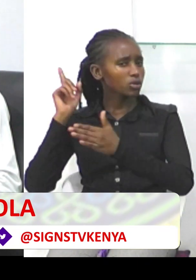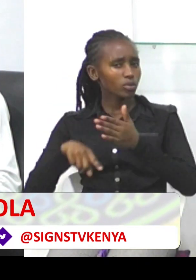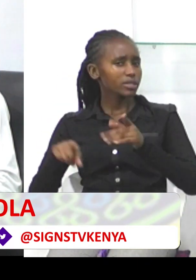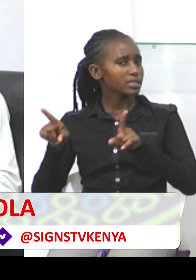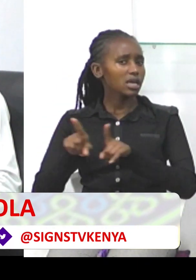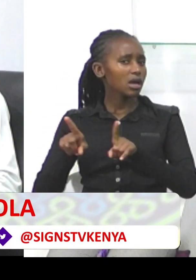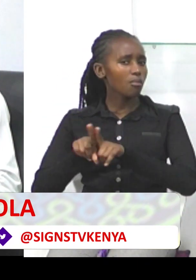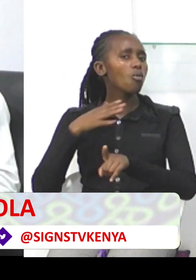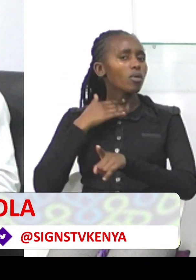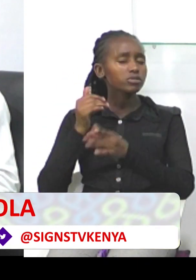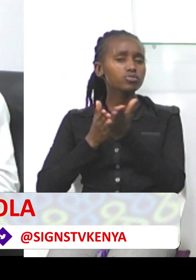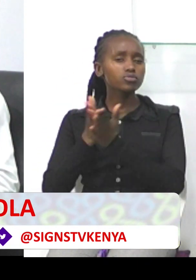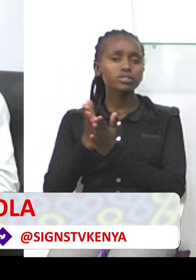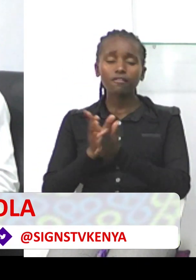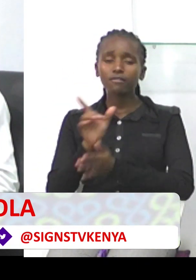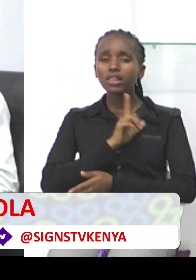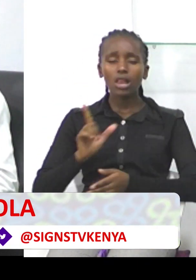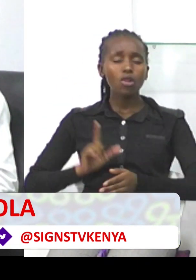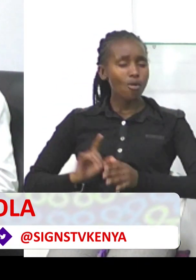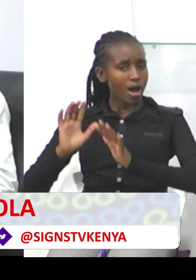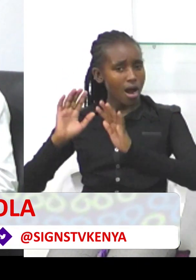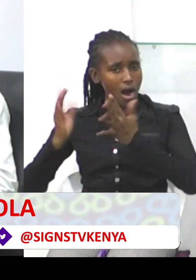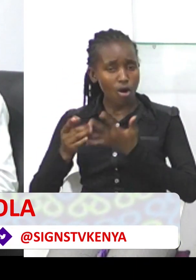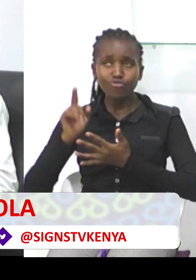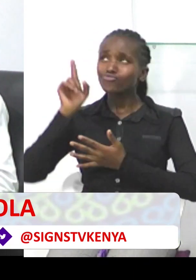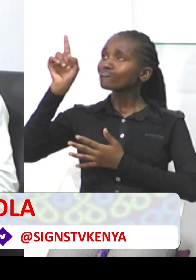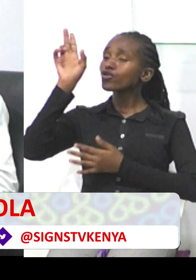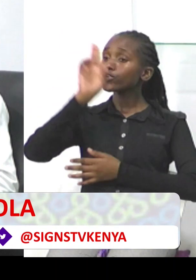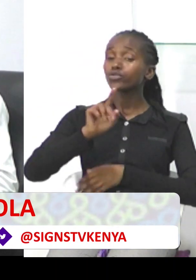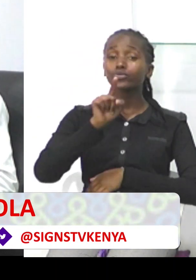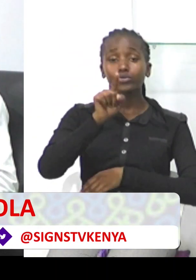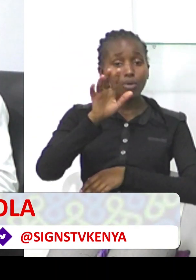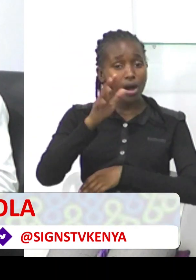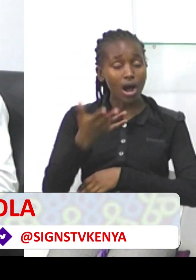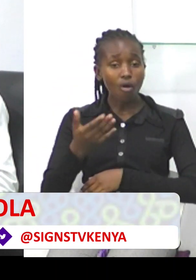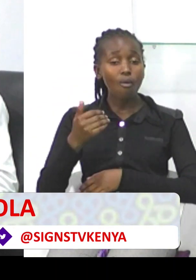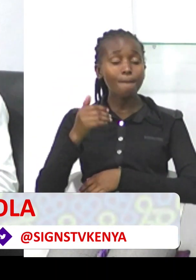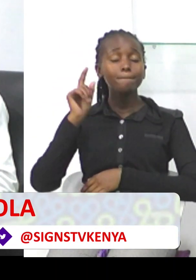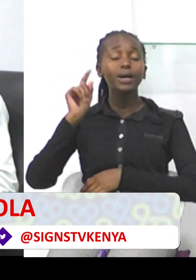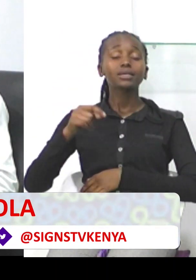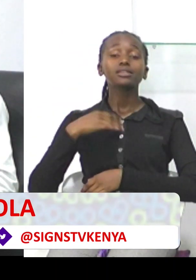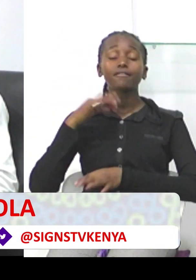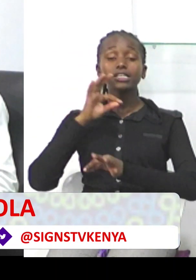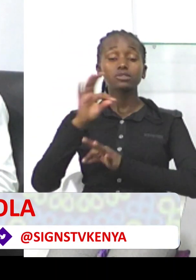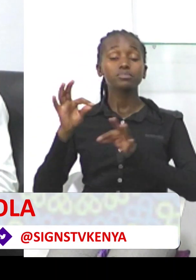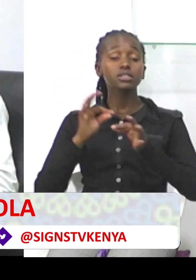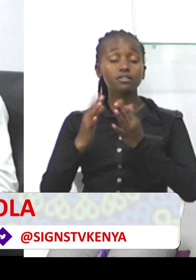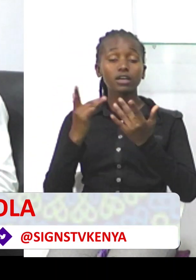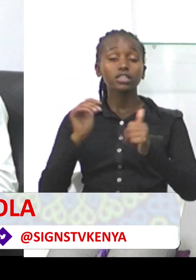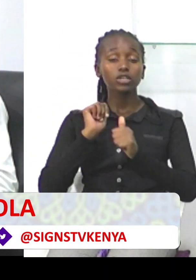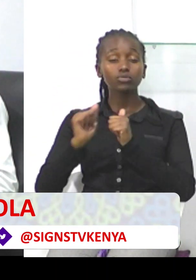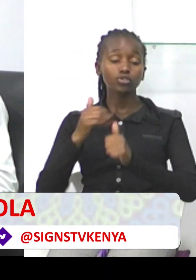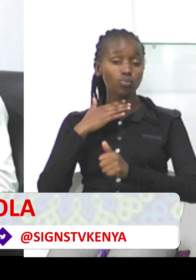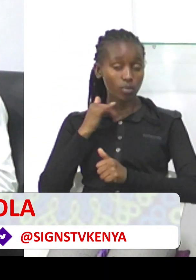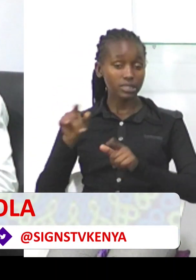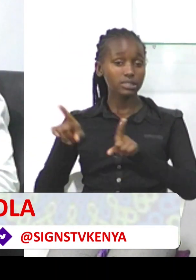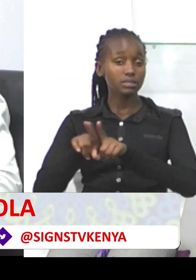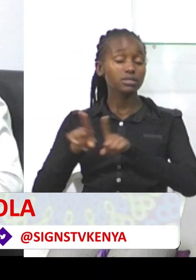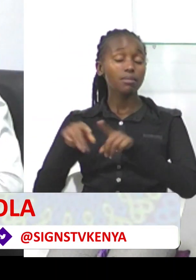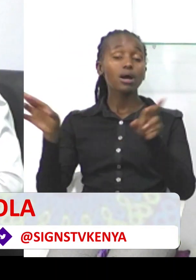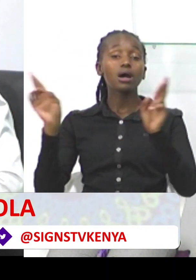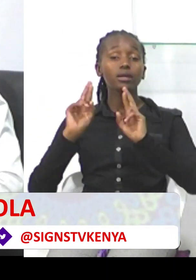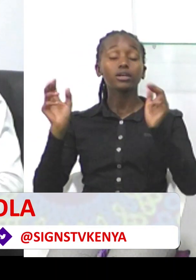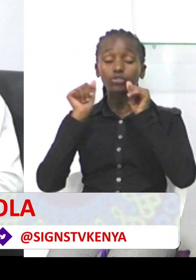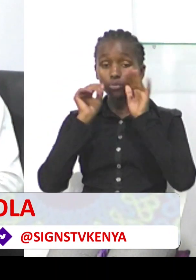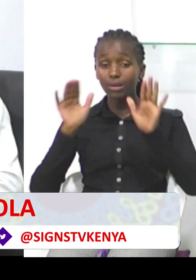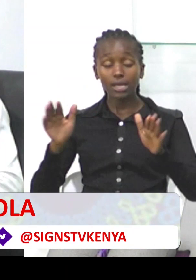ukianza kuhudumu Mungu akutumie kwa njia gani? Uwe na specific thing ambayo unajua naingia katika muziki nataka nibariki watu ama